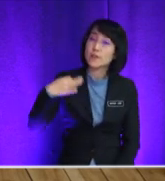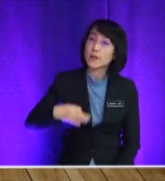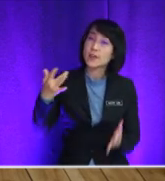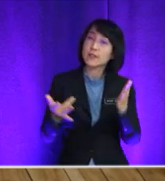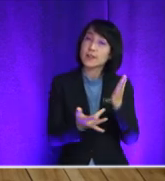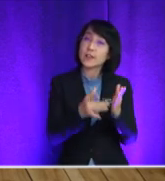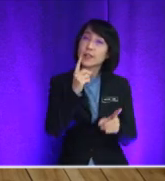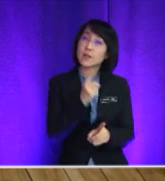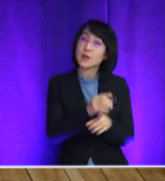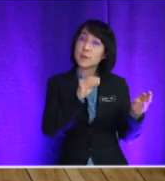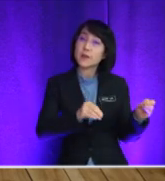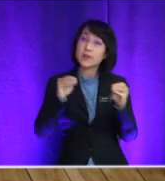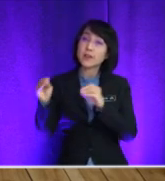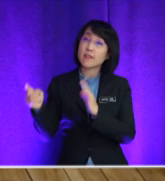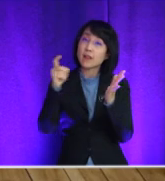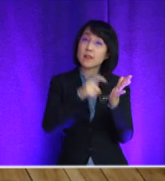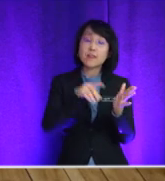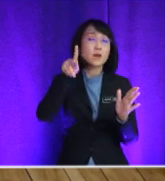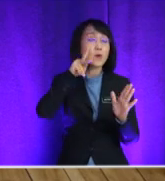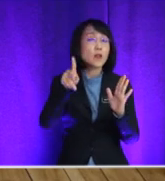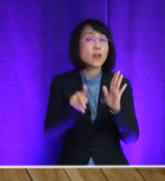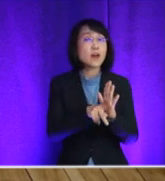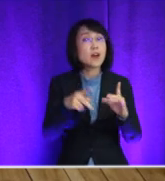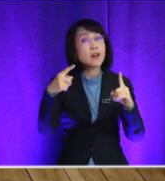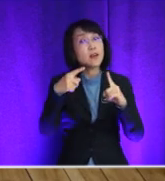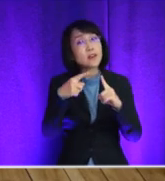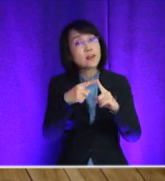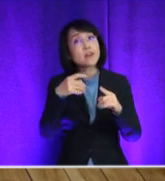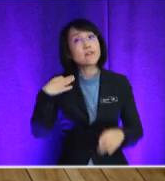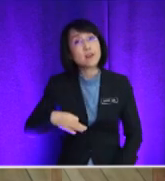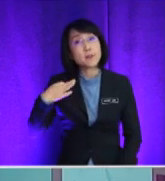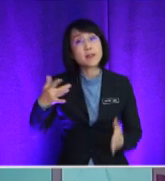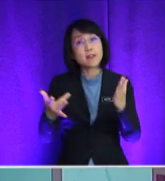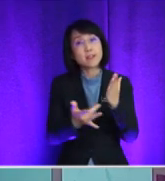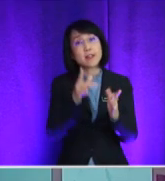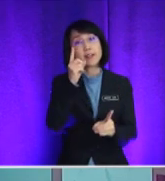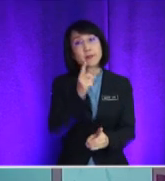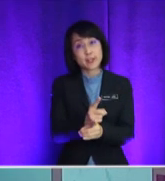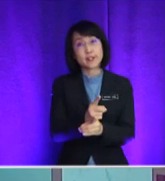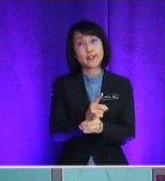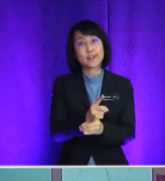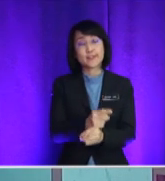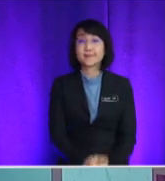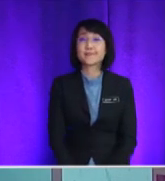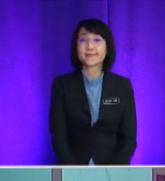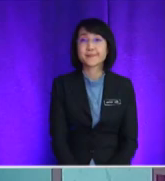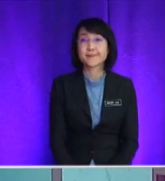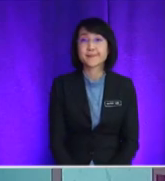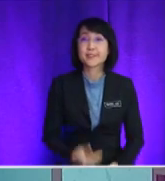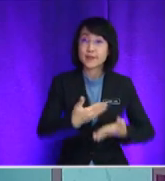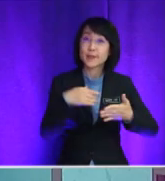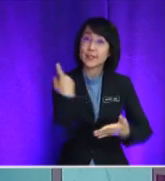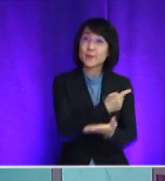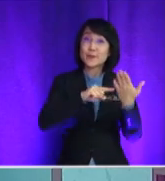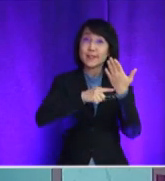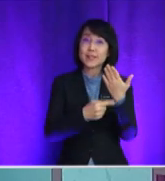yang betul dan memindahkan tanda pola ke fabric dengan teknik yang betul Sebelum kita